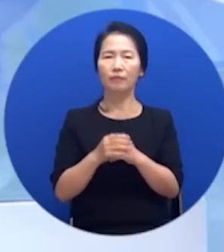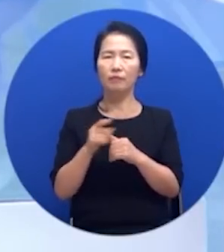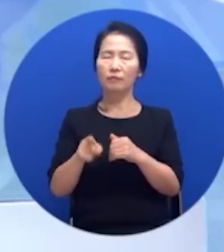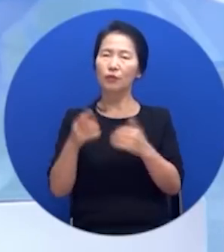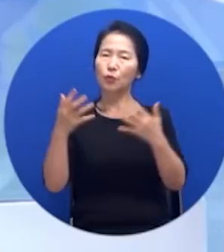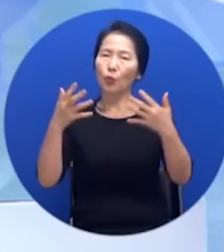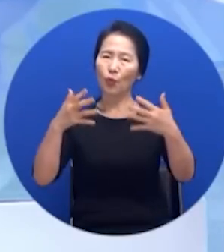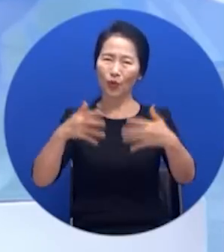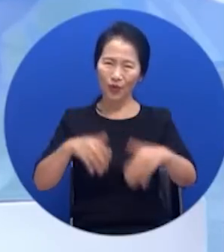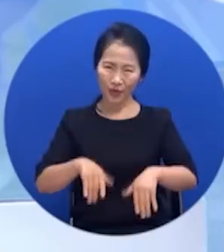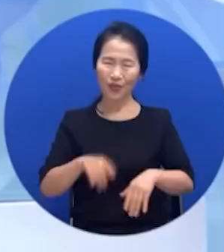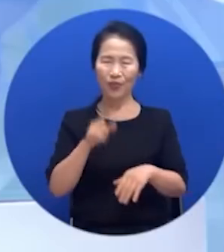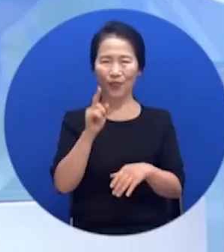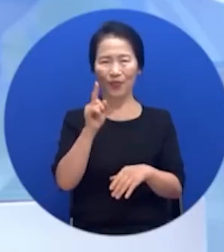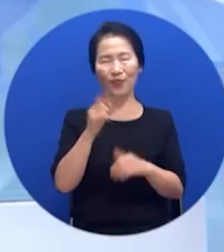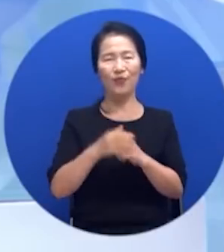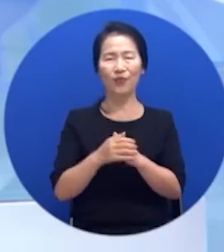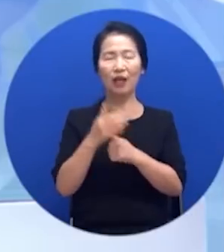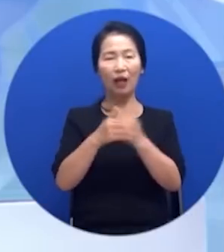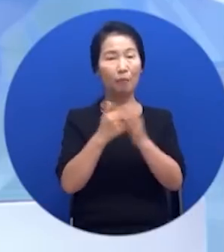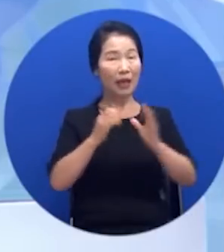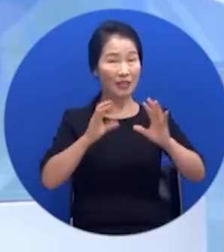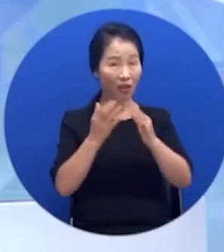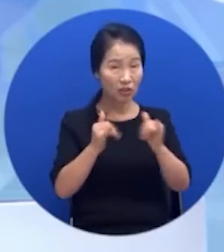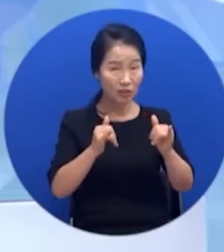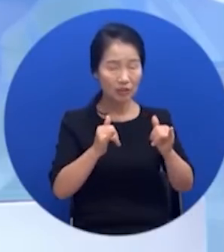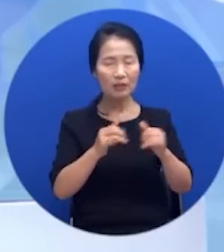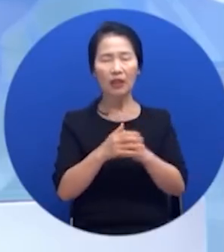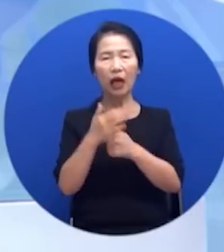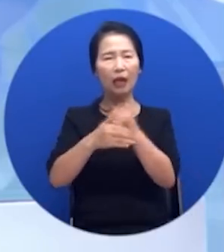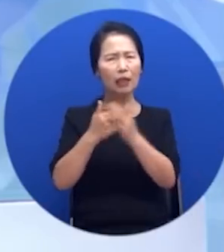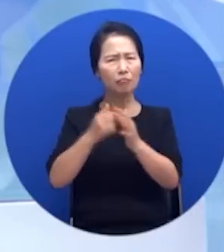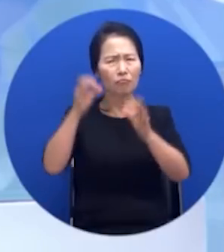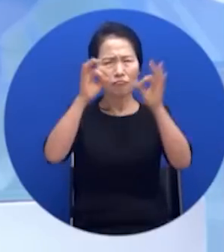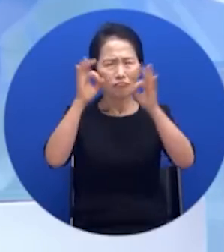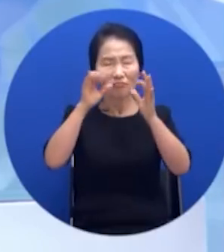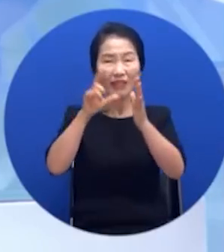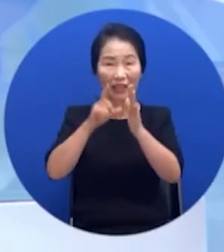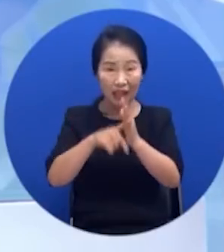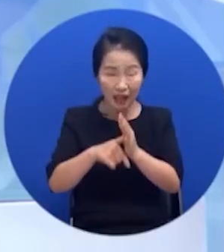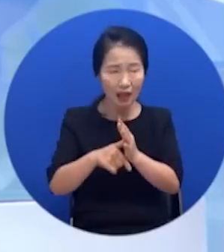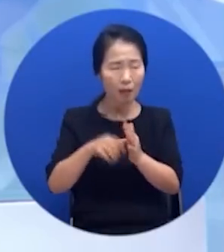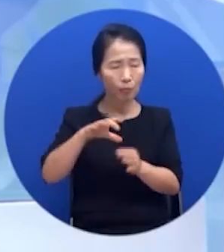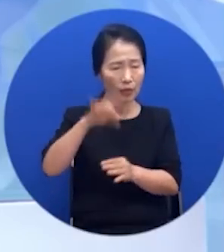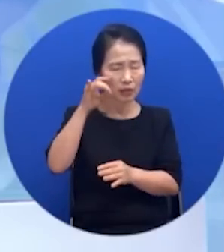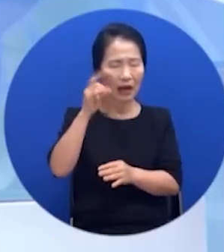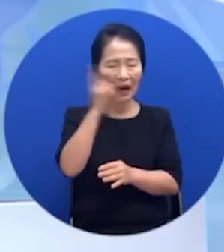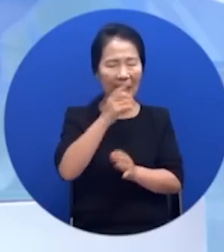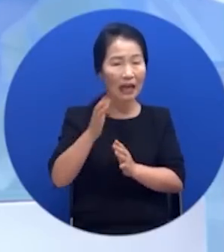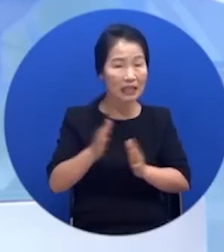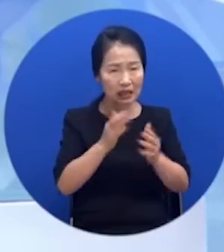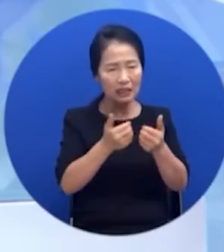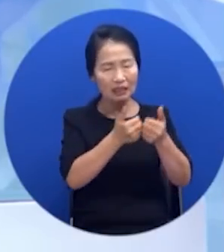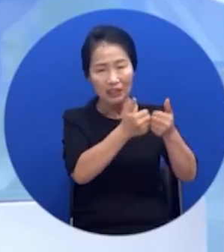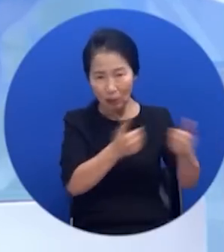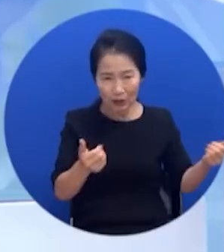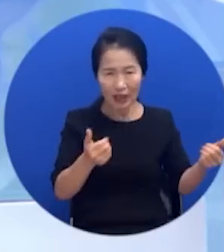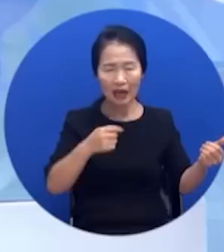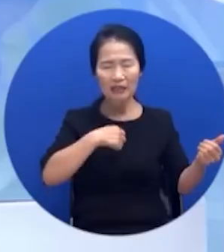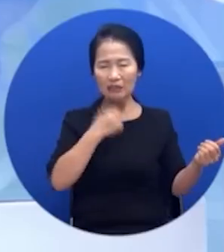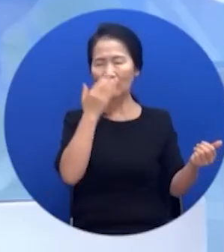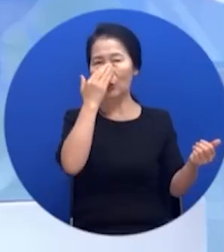조건을 말하고 있습니다. 하나님의 백성들이 하나님을 찾을 때에 그들이 악한 길에서 떠나 스스로